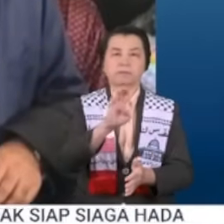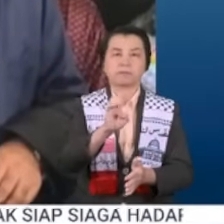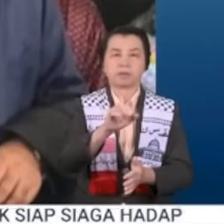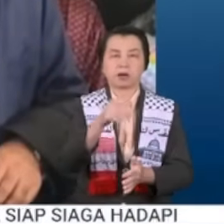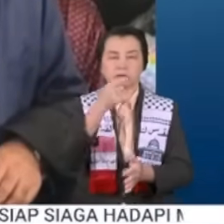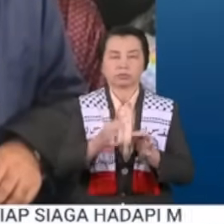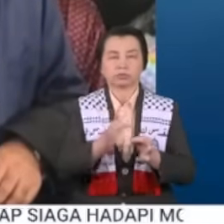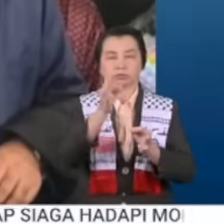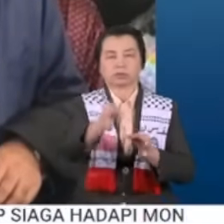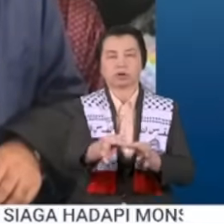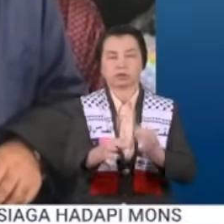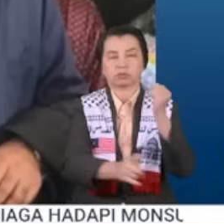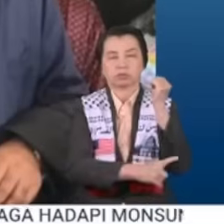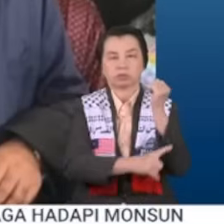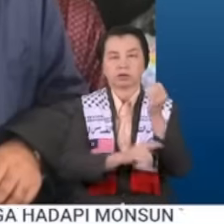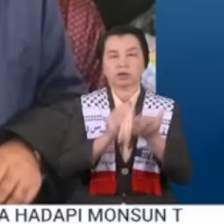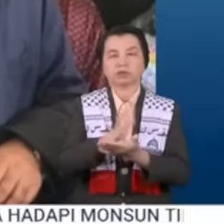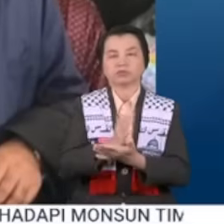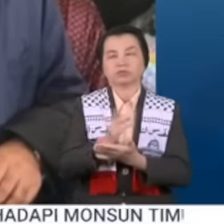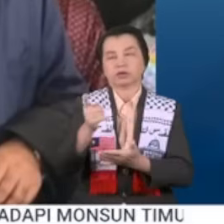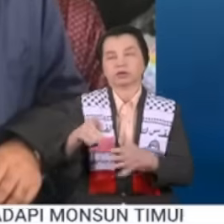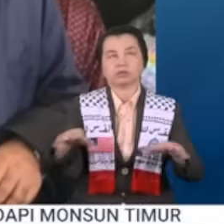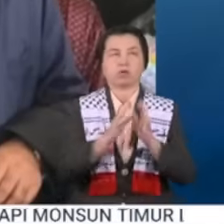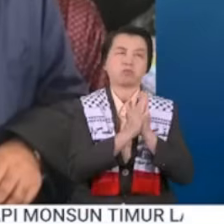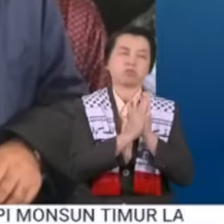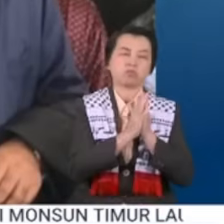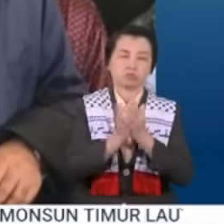menangguhkan hukuman sementara rayuan